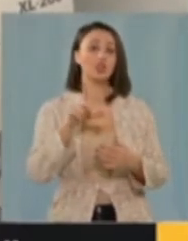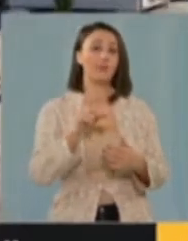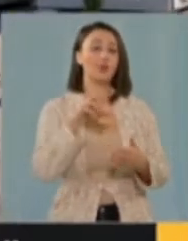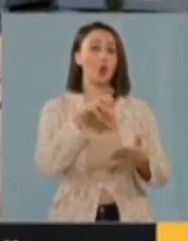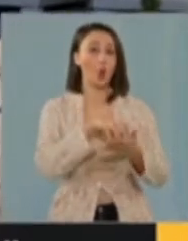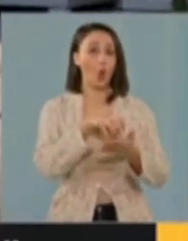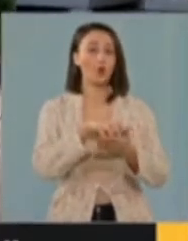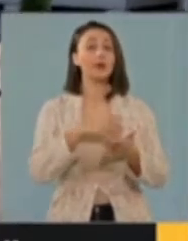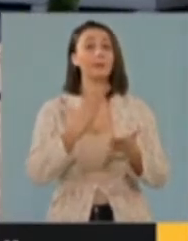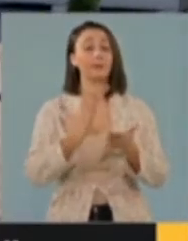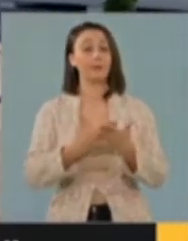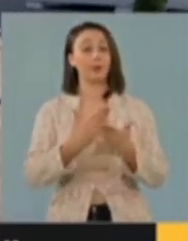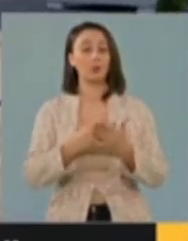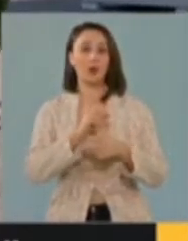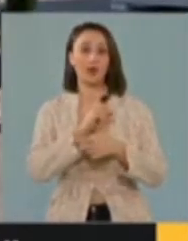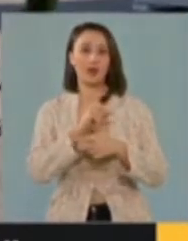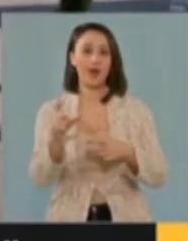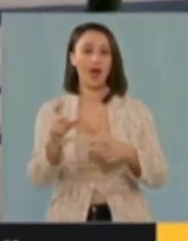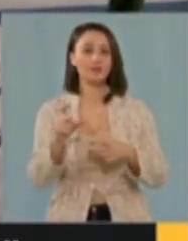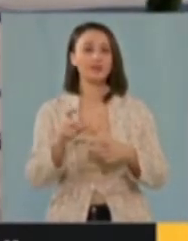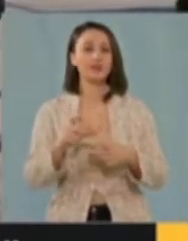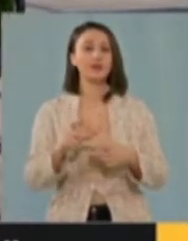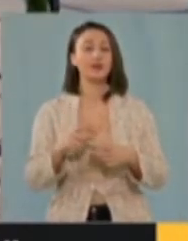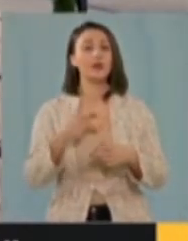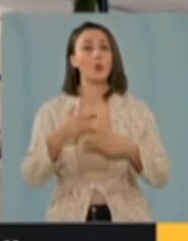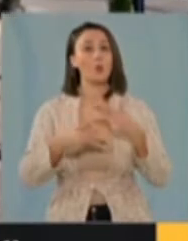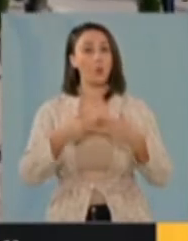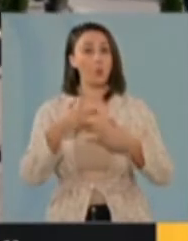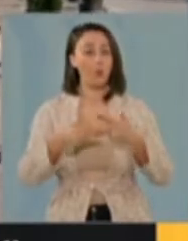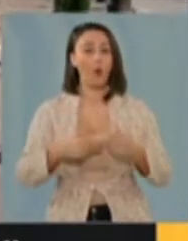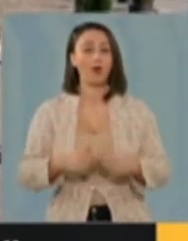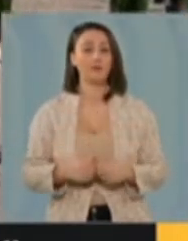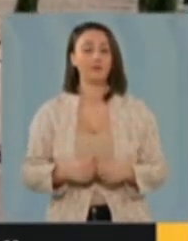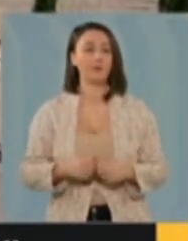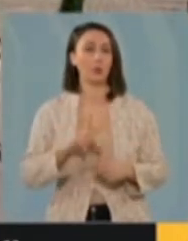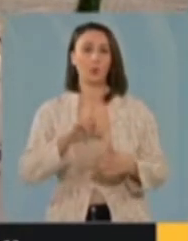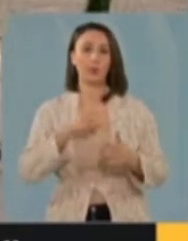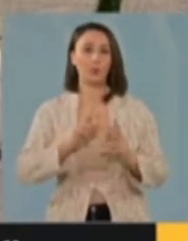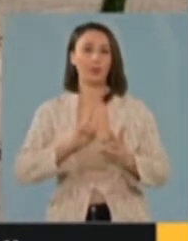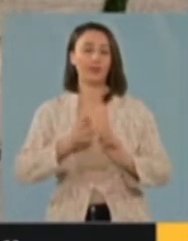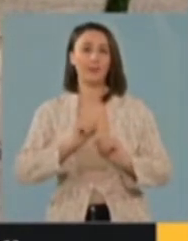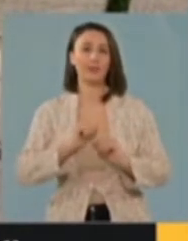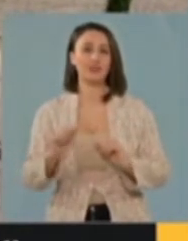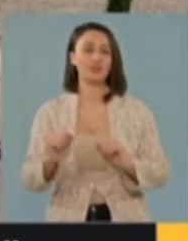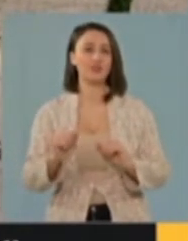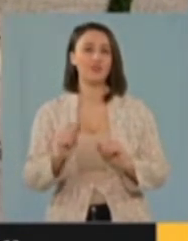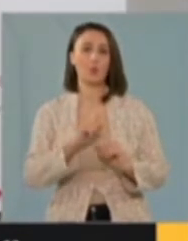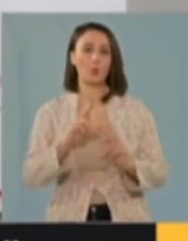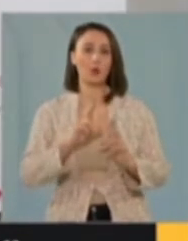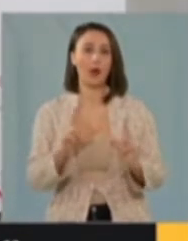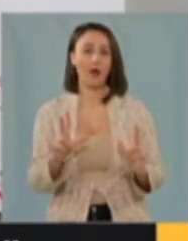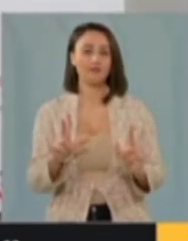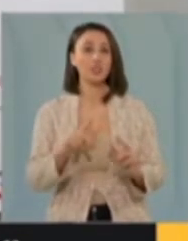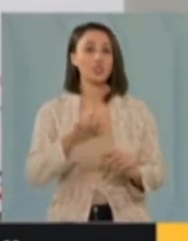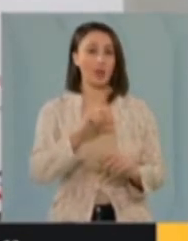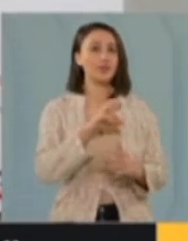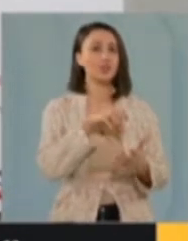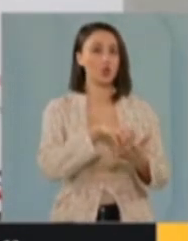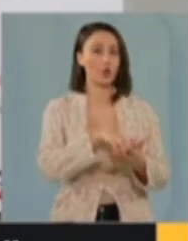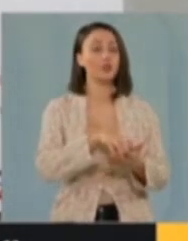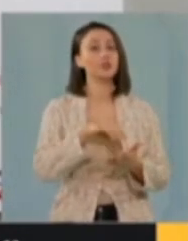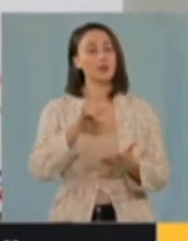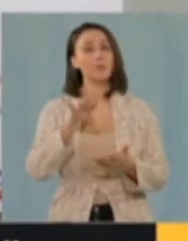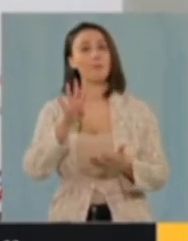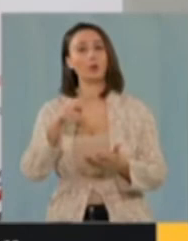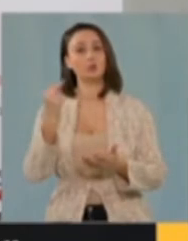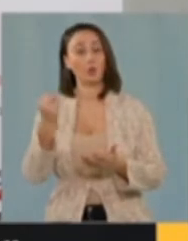de locuri pentru cazurile de boli infecțioase, adică care nu necesită terapie intensivă, și